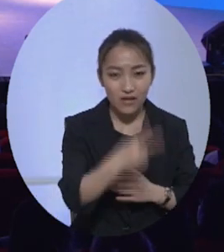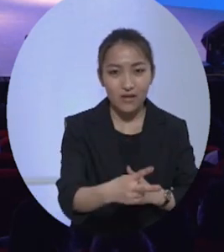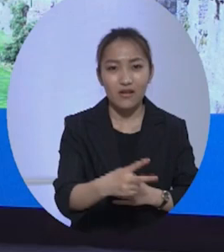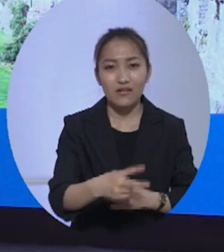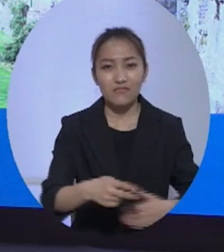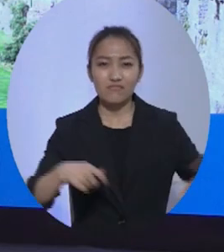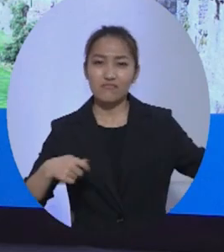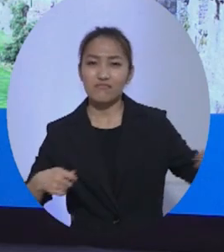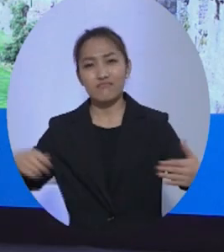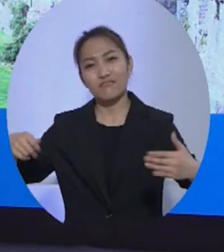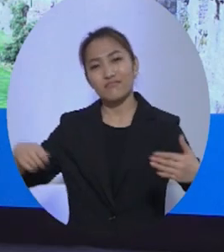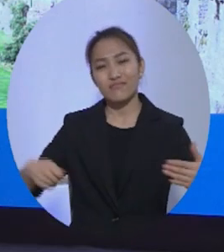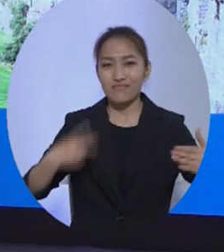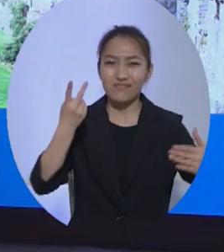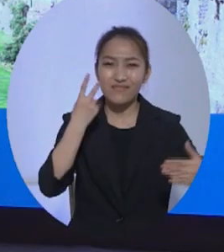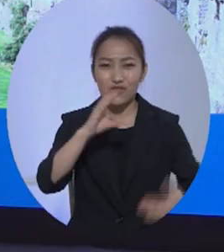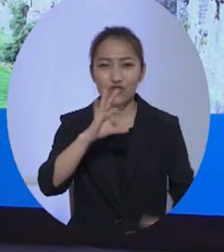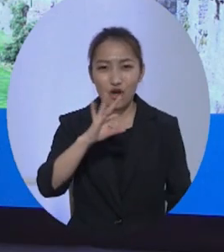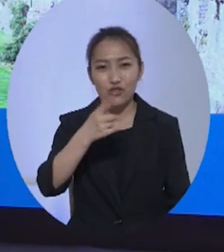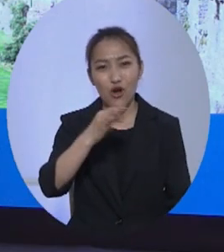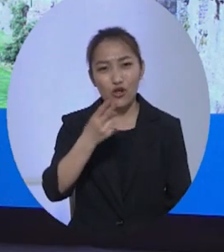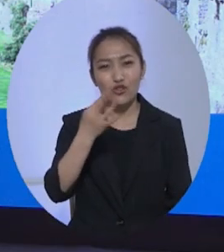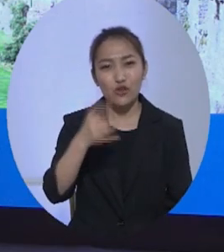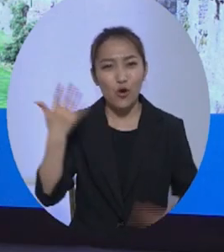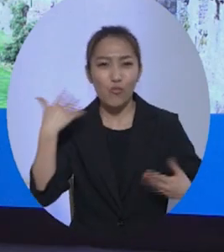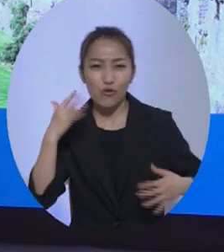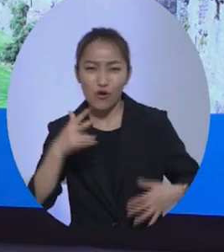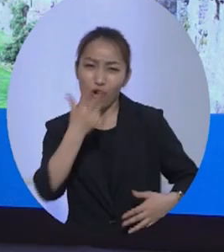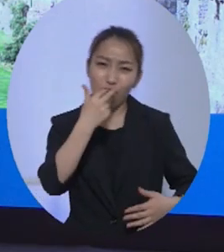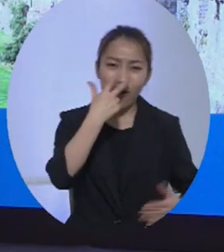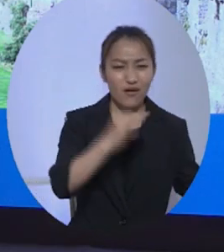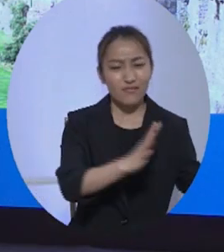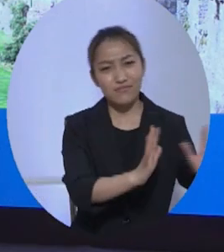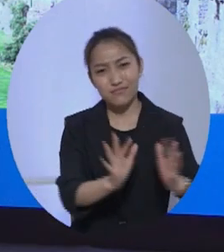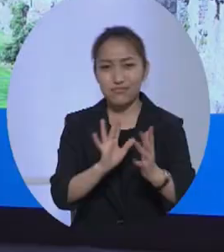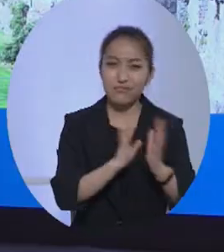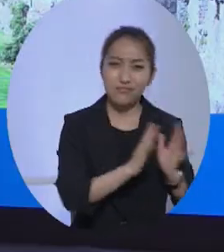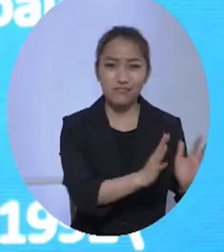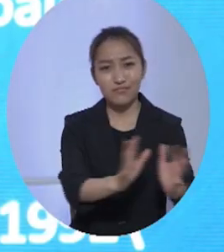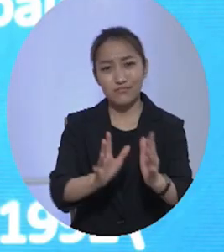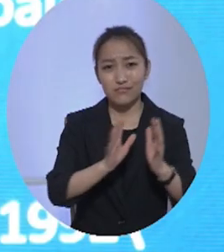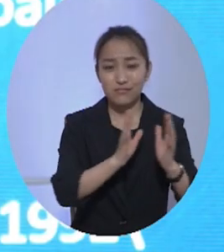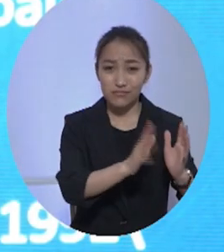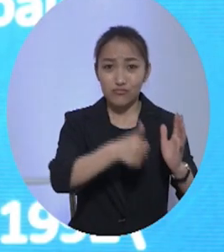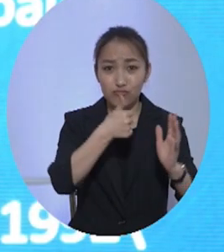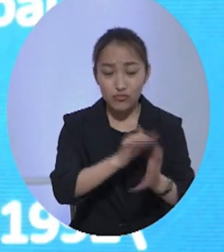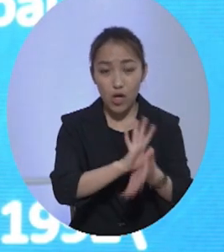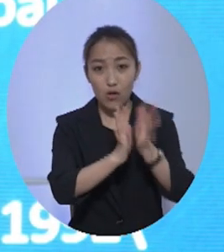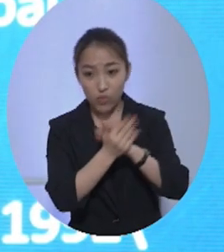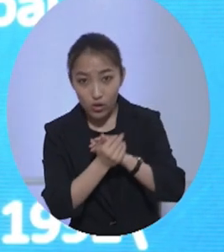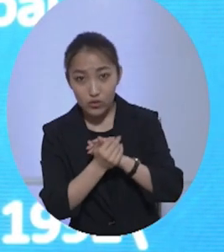бүжиг хамгийн гоё одоо элитүүдийн үйл ажиллагаа явуулж ирсэн ч гэсэн энэ одоо цамхагын дор аавынхаа амийг